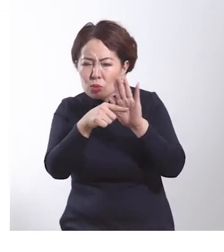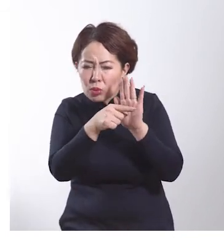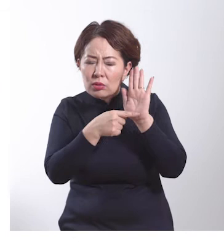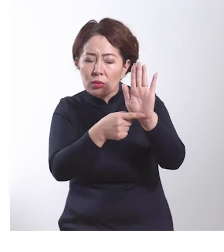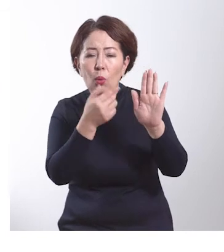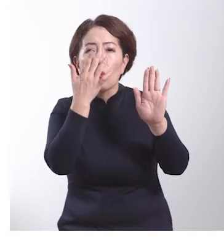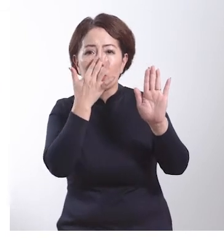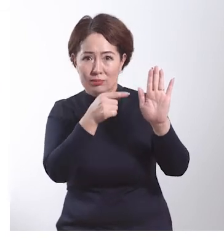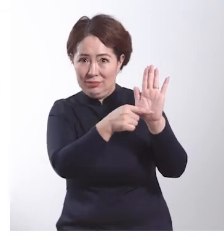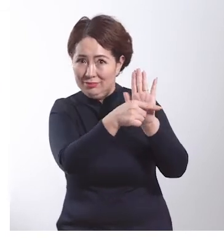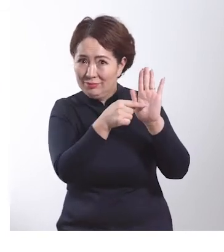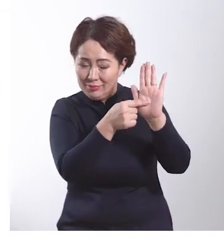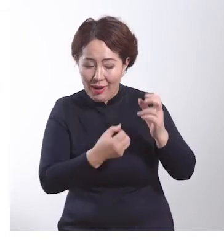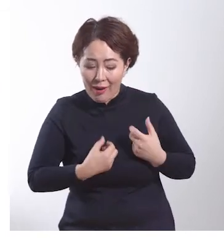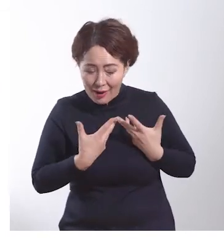хуурамч сөрөг хариу гэдэг.